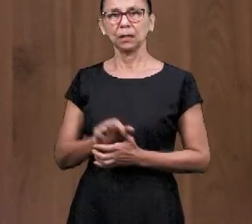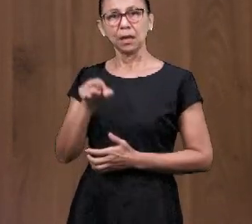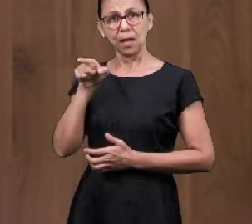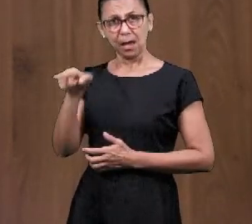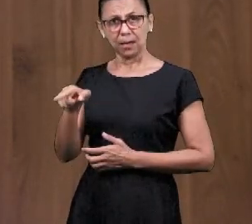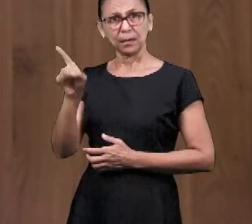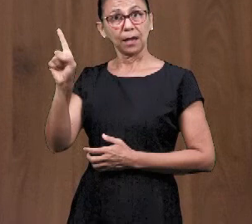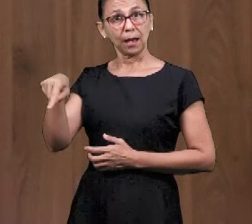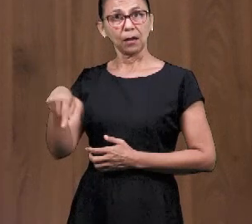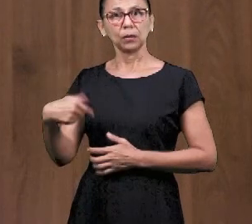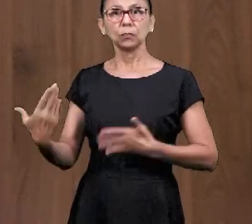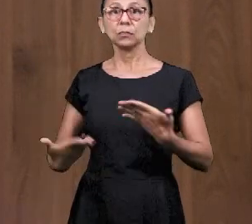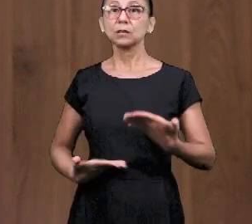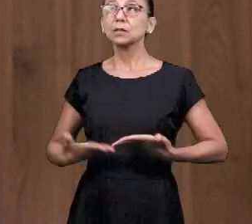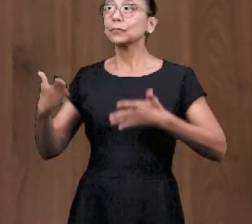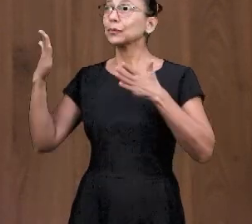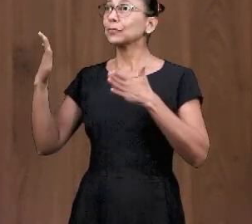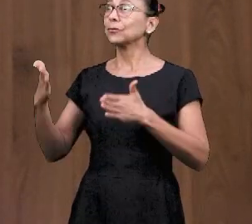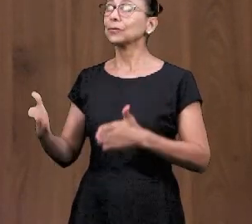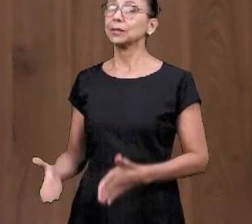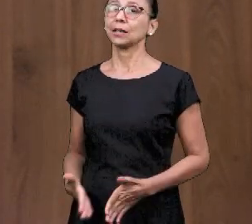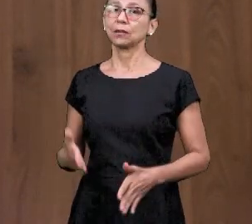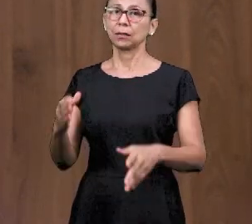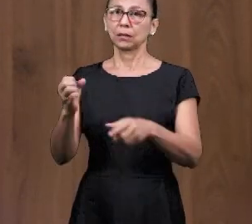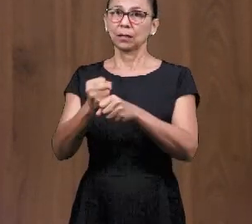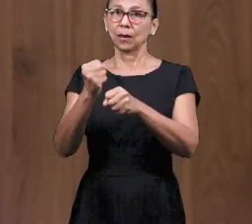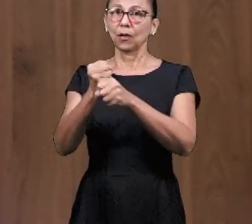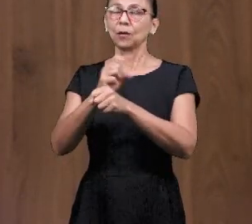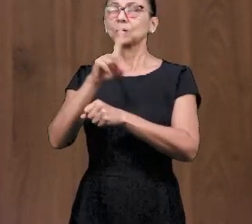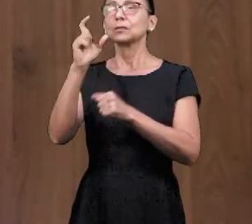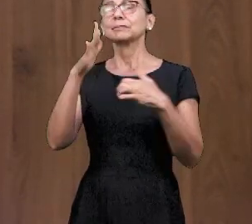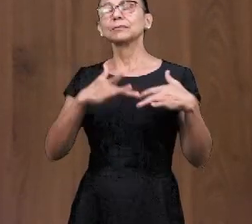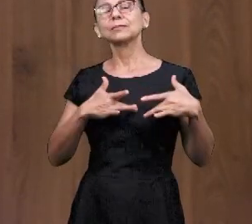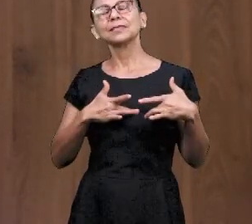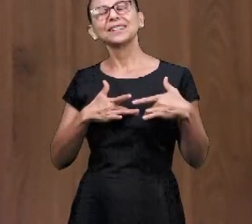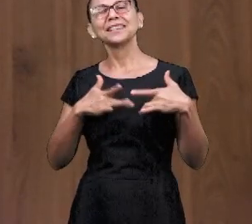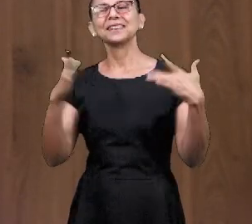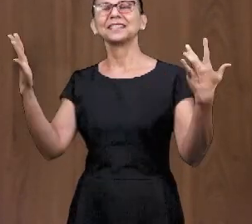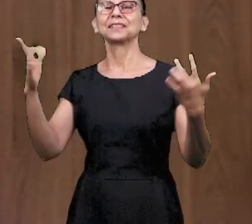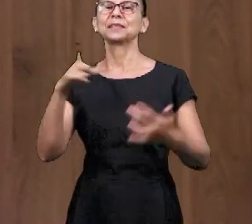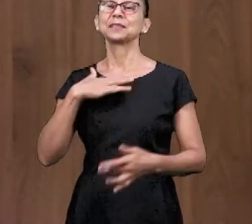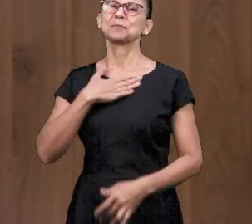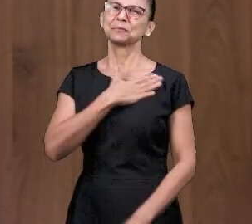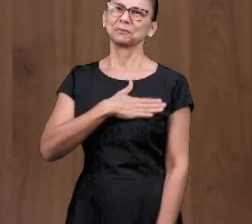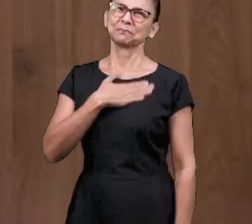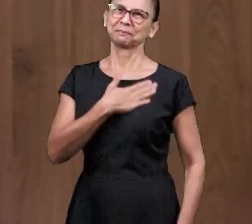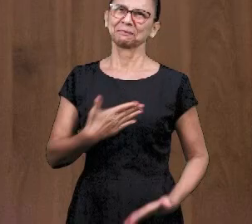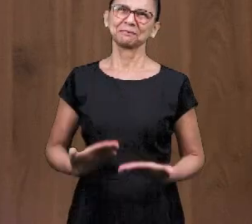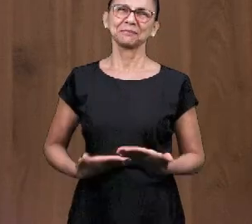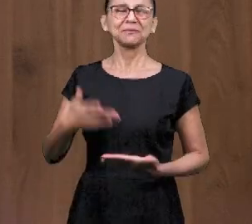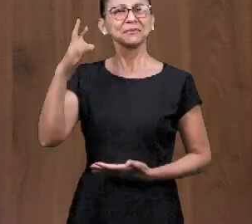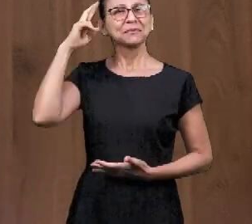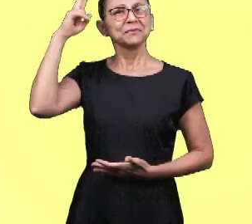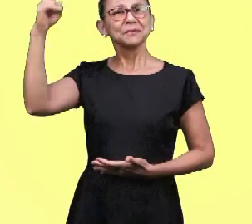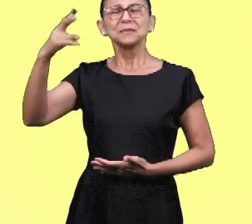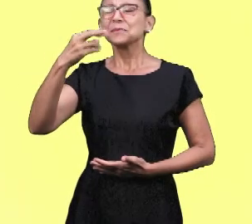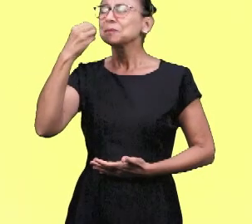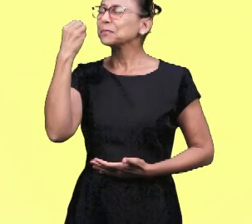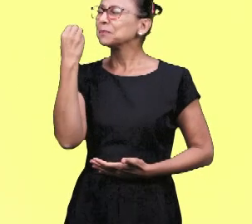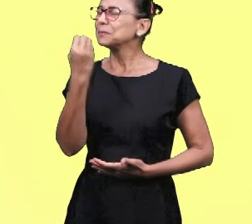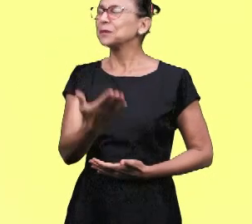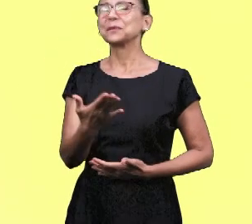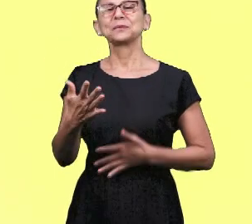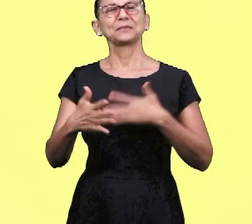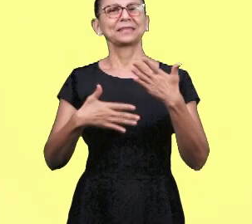fidèle. C'est lui qui aime l'œuvre du Seigneur. C'est lui qui a plaisir à servir le Seigneur. Servir le Seigneur, c'est sa plus grande